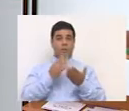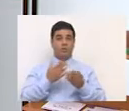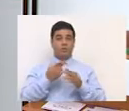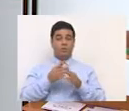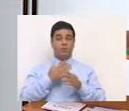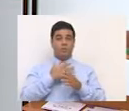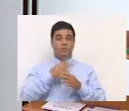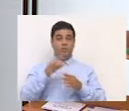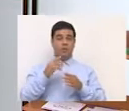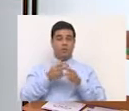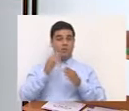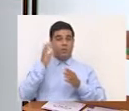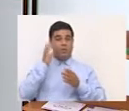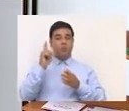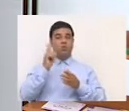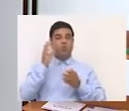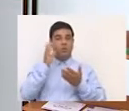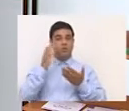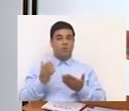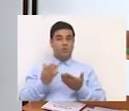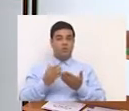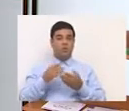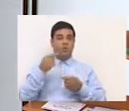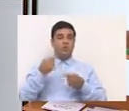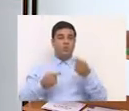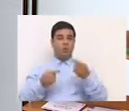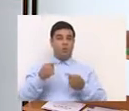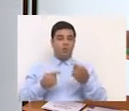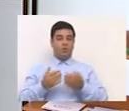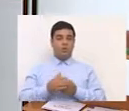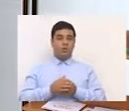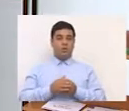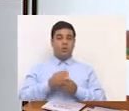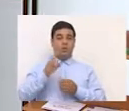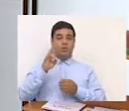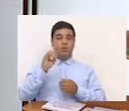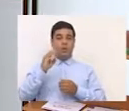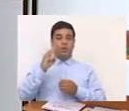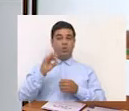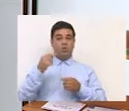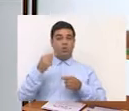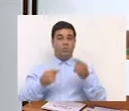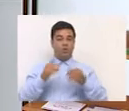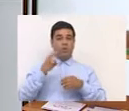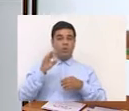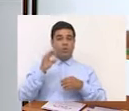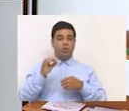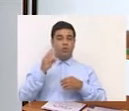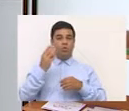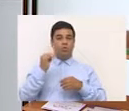Мы слышим. Что слышим? Спор. Не то спор, не то